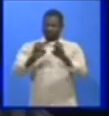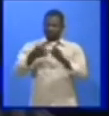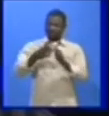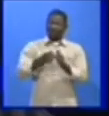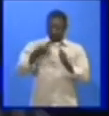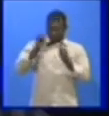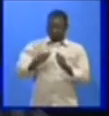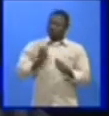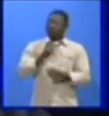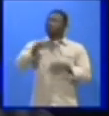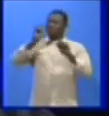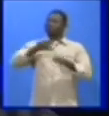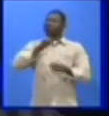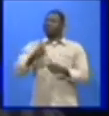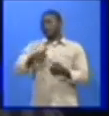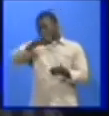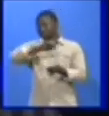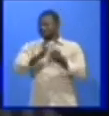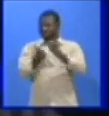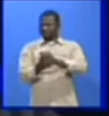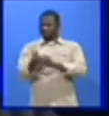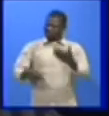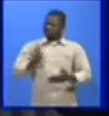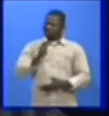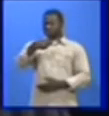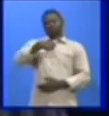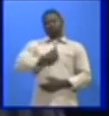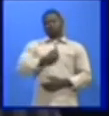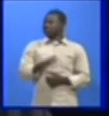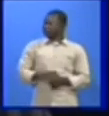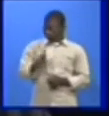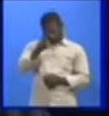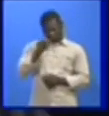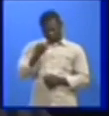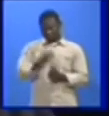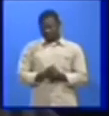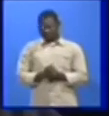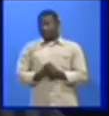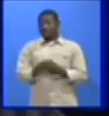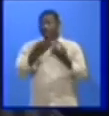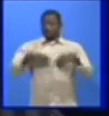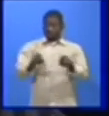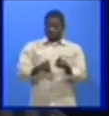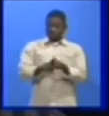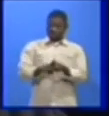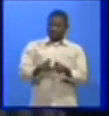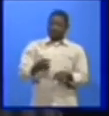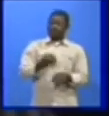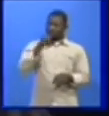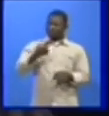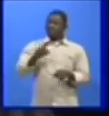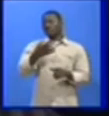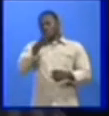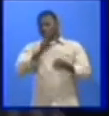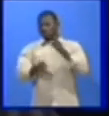ne pouvons pas manipuler les changements des prix. C'est une administration. Donc, eux, je pense qu'il doit y avoir un manque d'effectifs, sinon ils ne peuvent pas